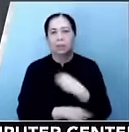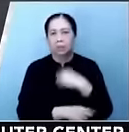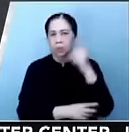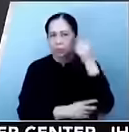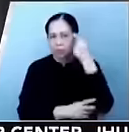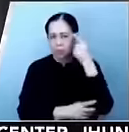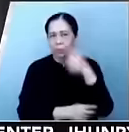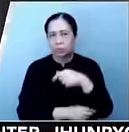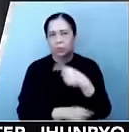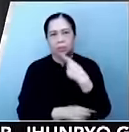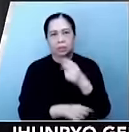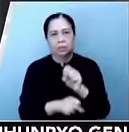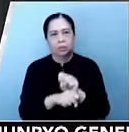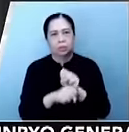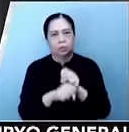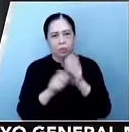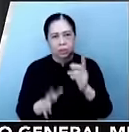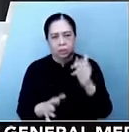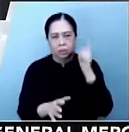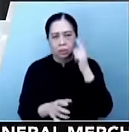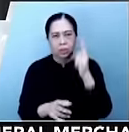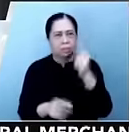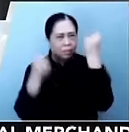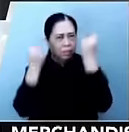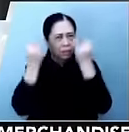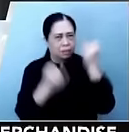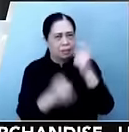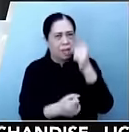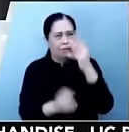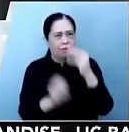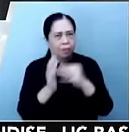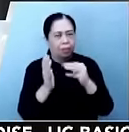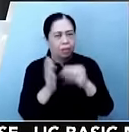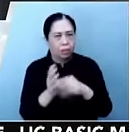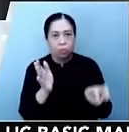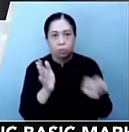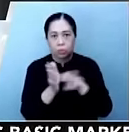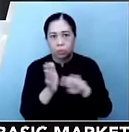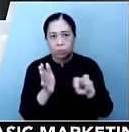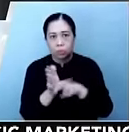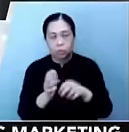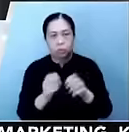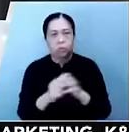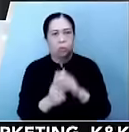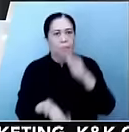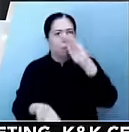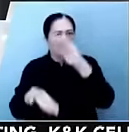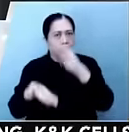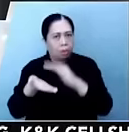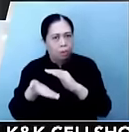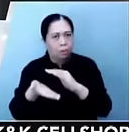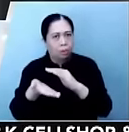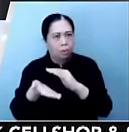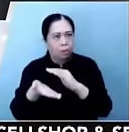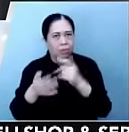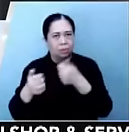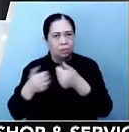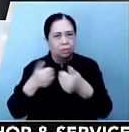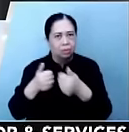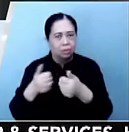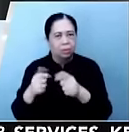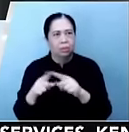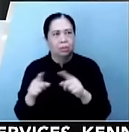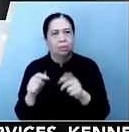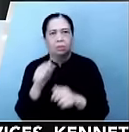MMDA. Imagine ninyo yung kalahating milyon na pasahero ang mababawas na kaagaw ng taga-probadong